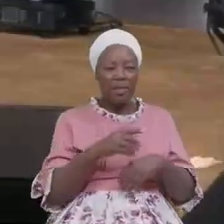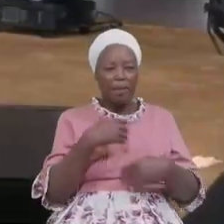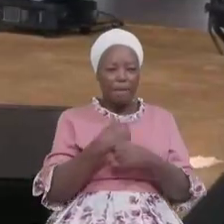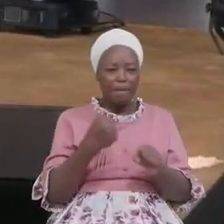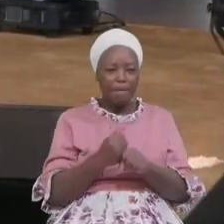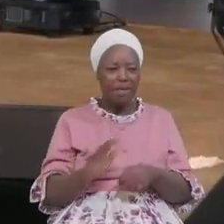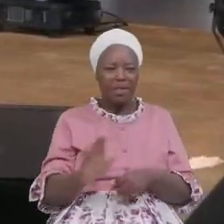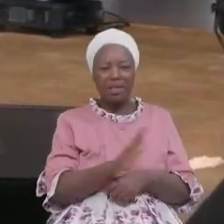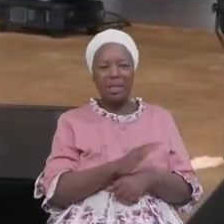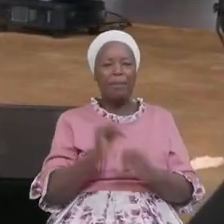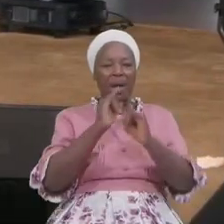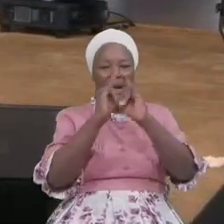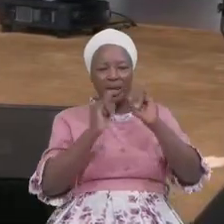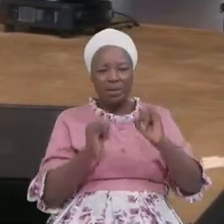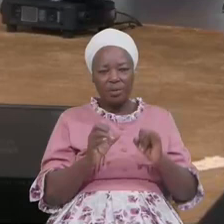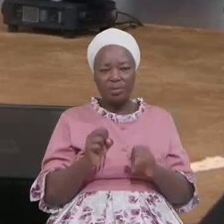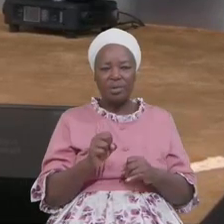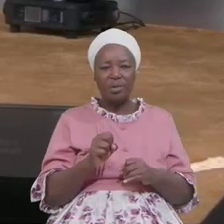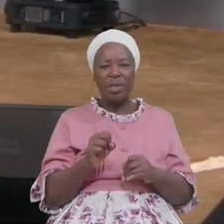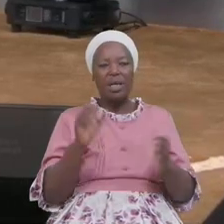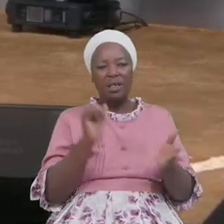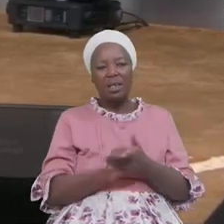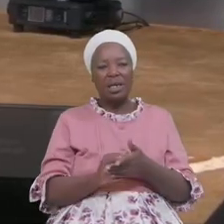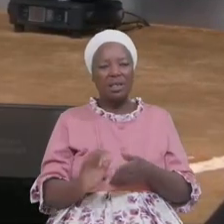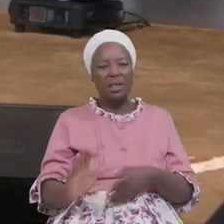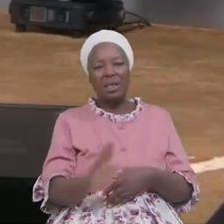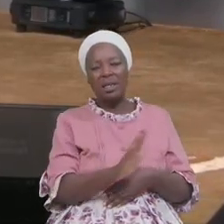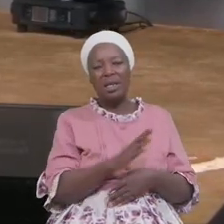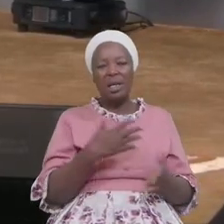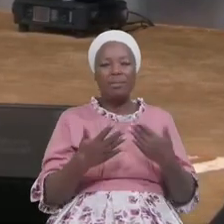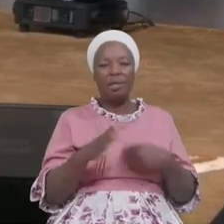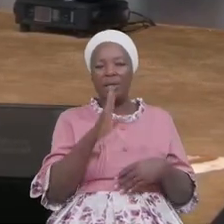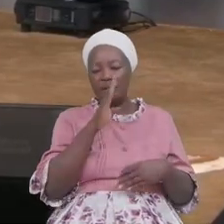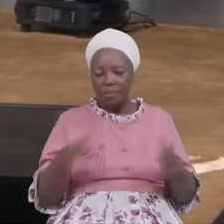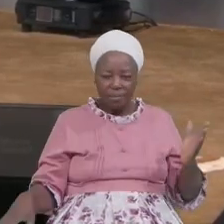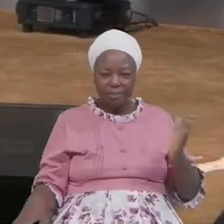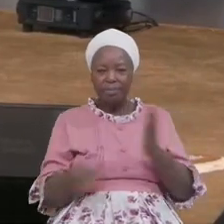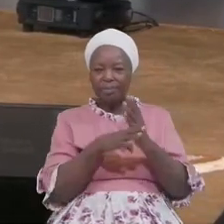C'est pourquoi ils seront anéantis.